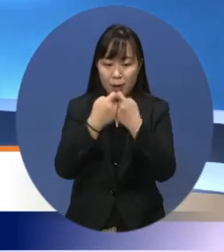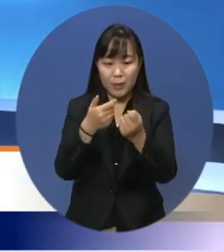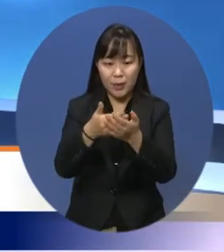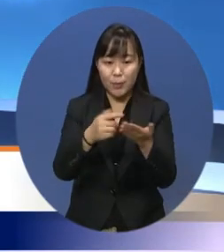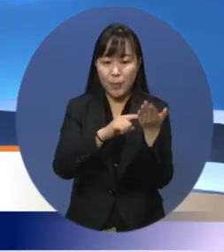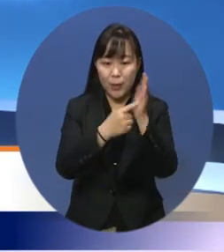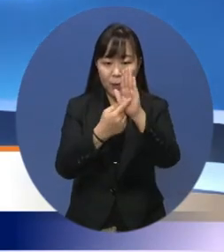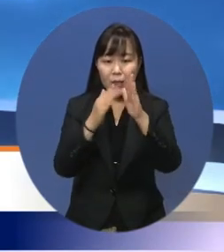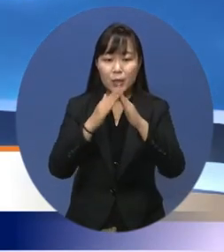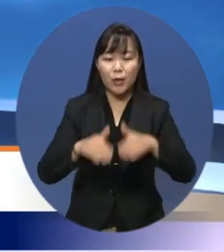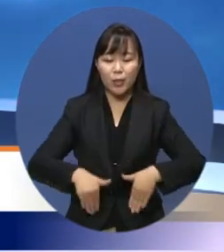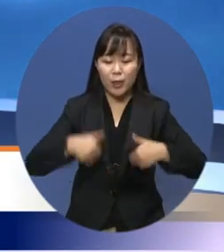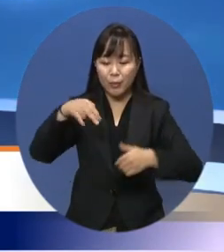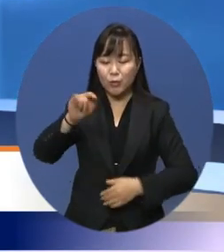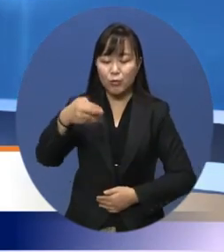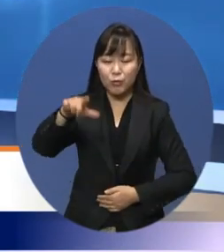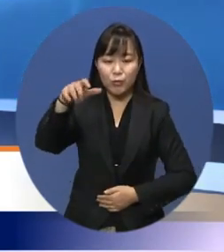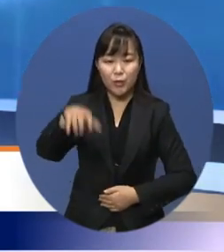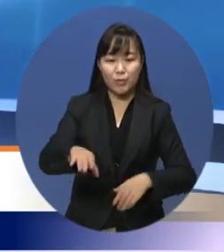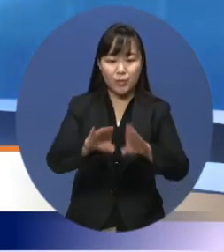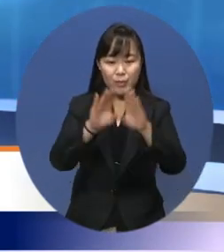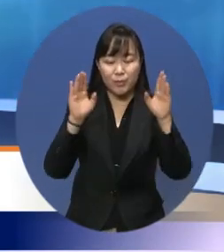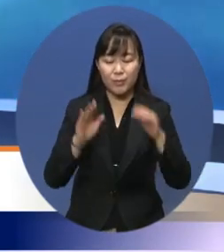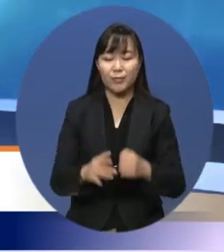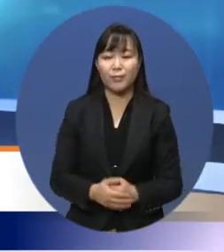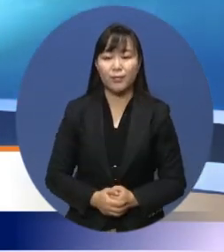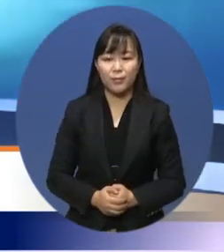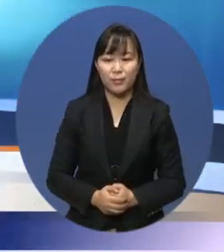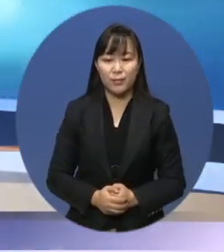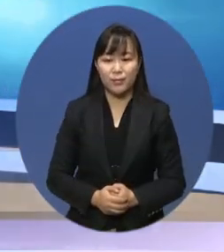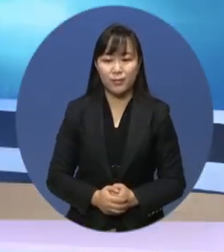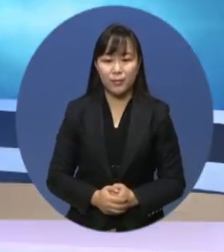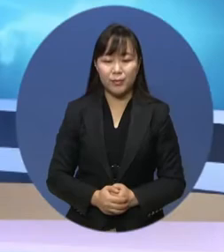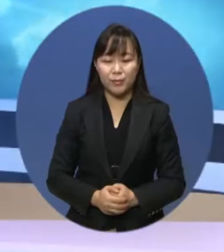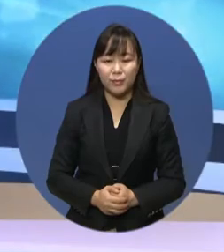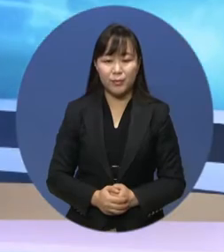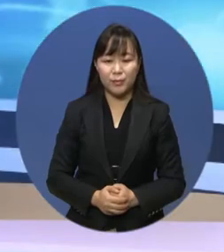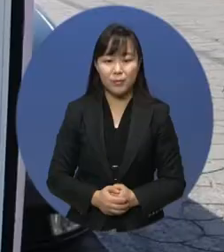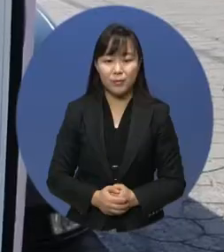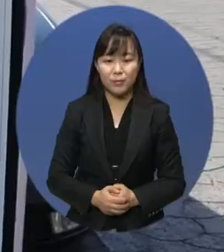전남 순천에서 열렸습니다. 이소영 기자가 전합니다.